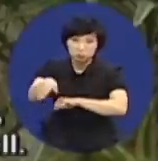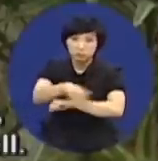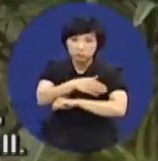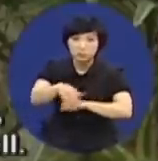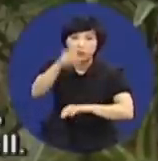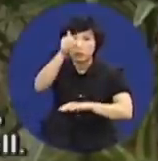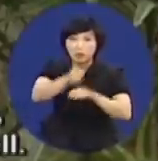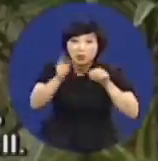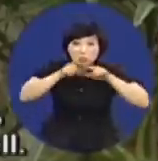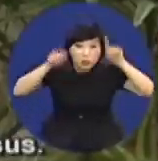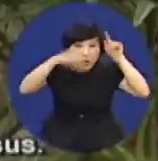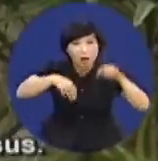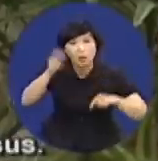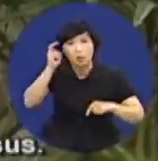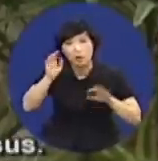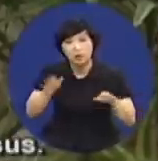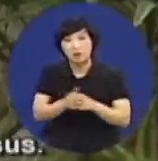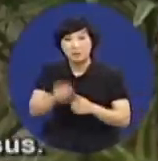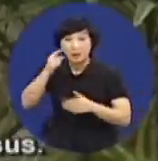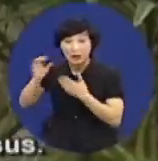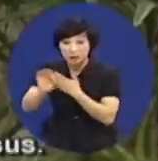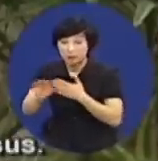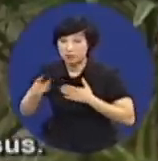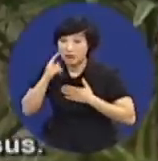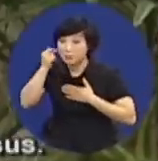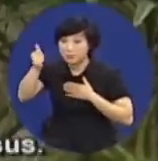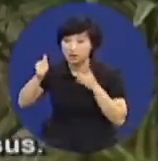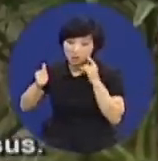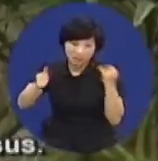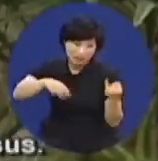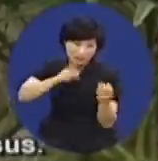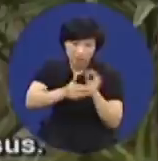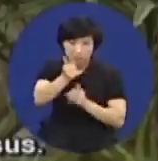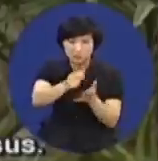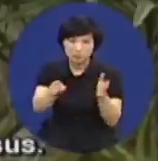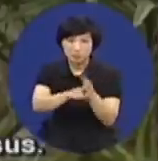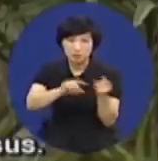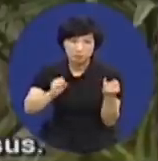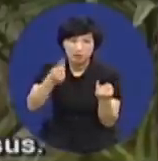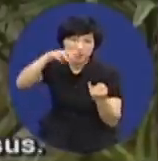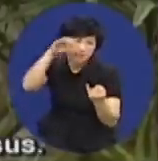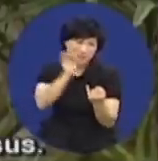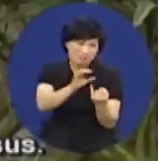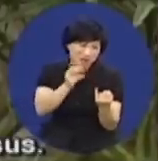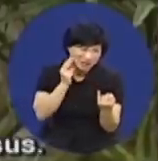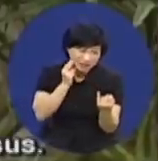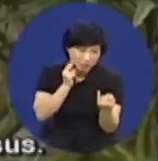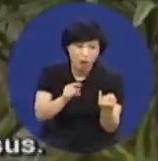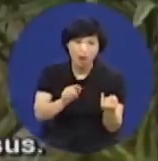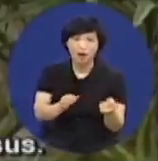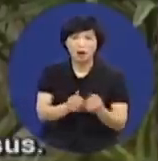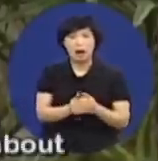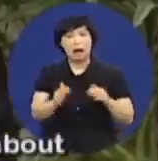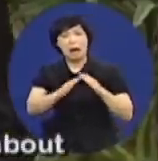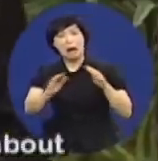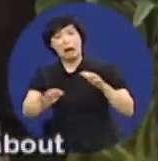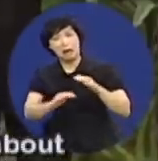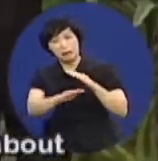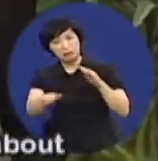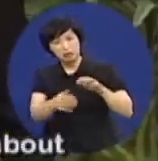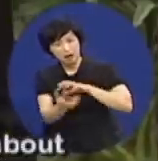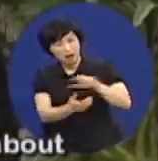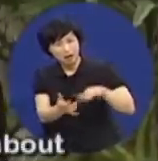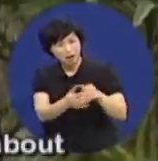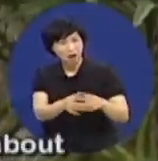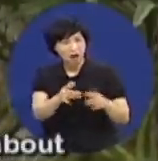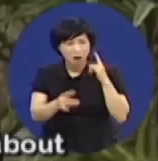教会に行ったり来たりするだけで地獄に行くしかなかったでしょう。私の父が母がイエスを信じるゆえにめちゃくちゃ